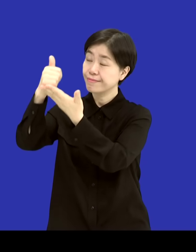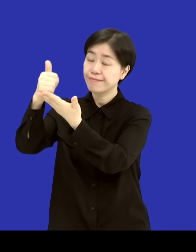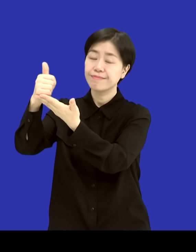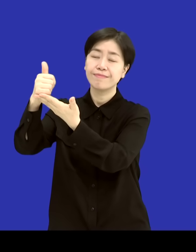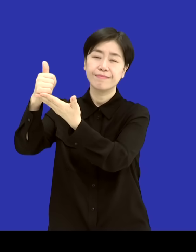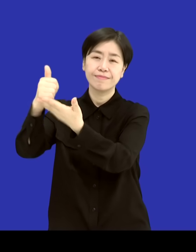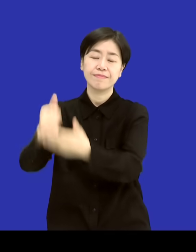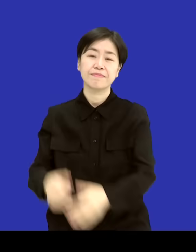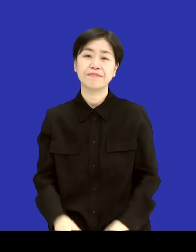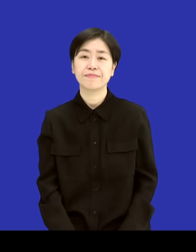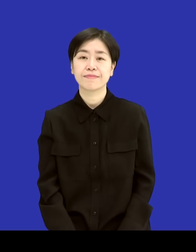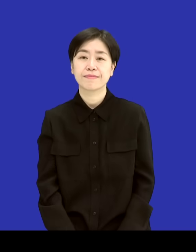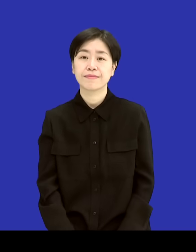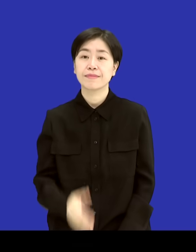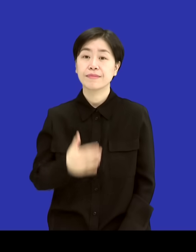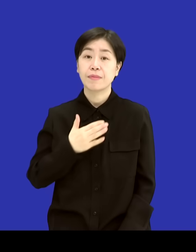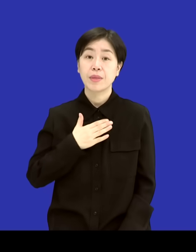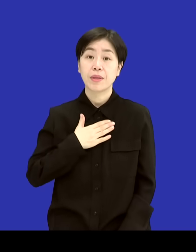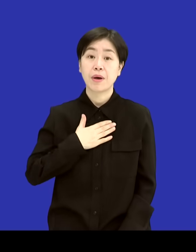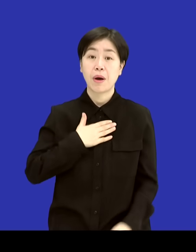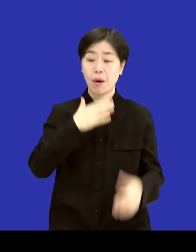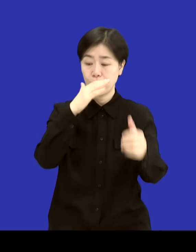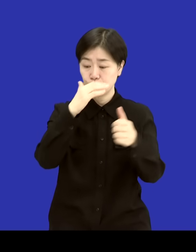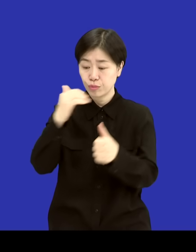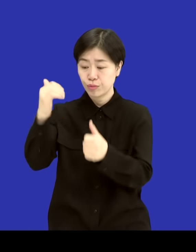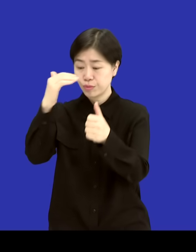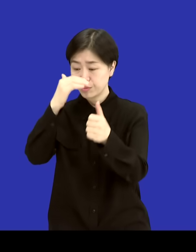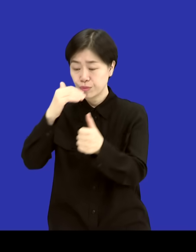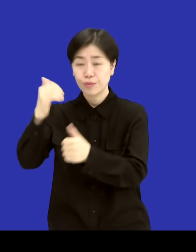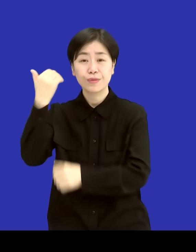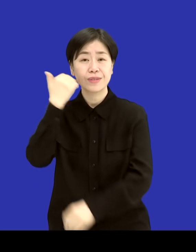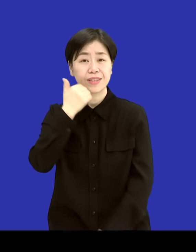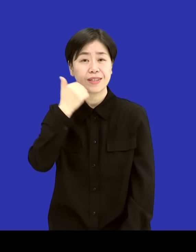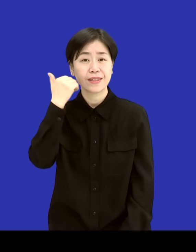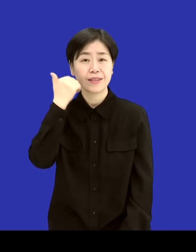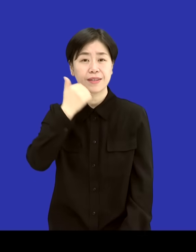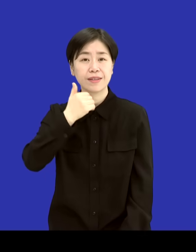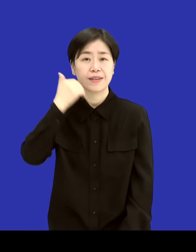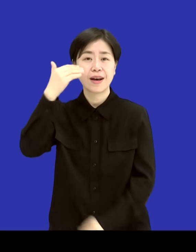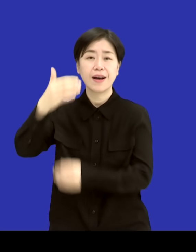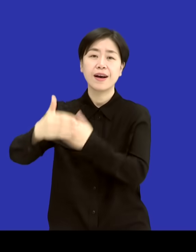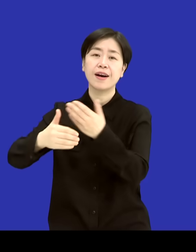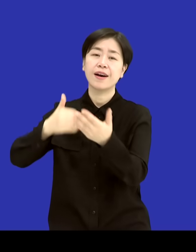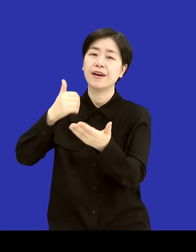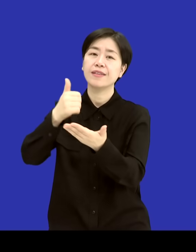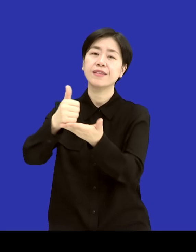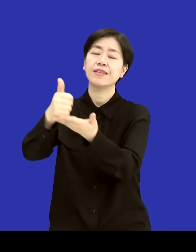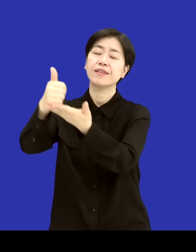하나님 나를 부르신 이도